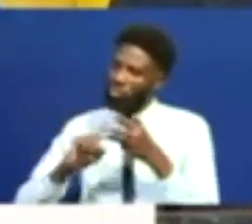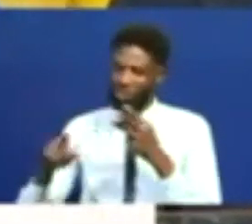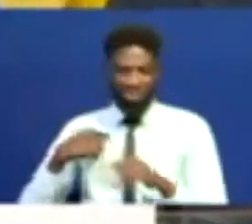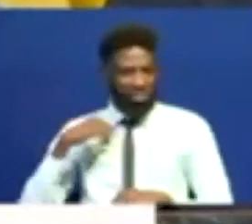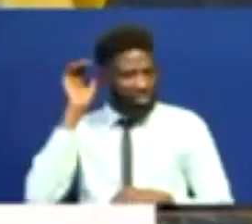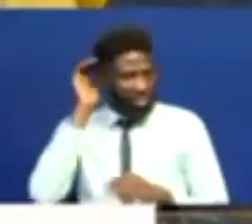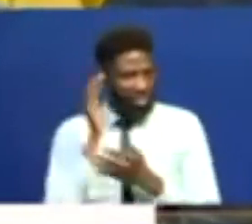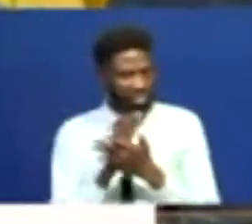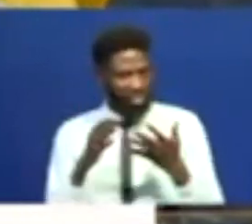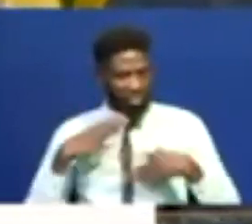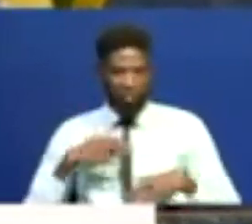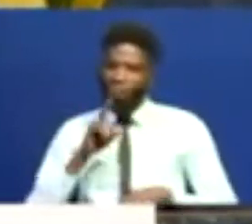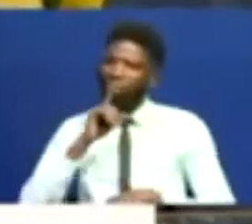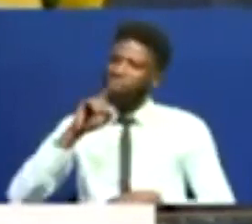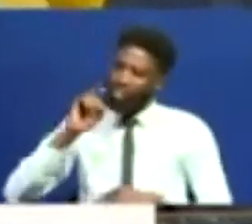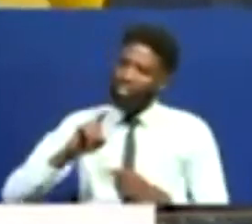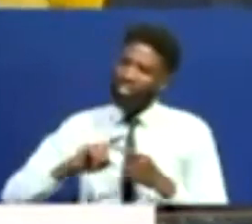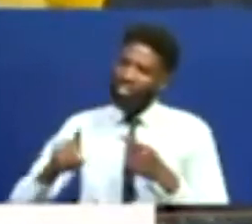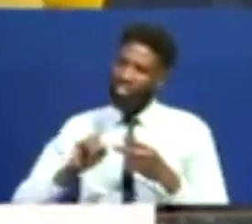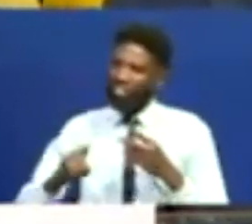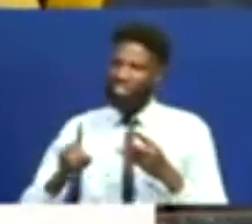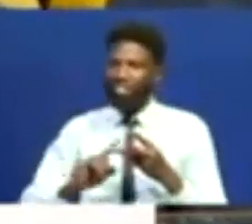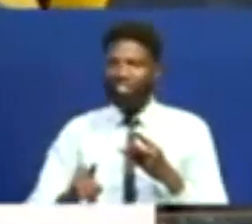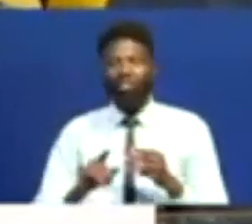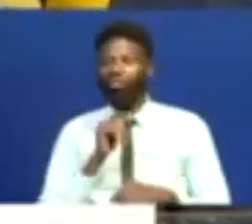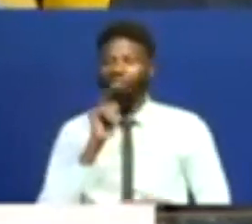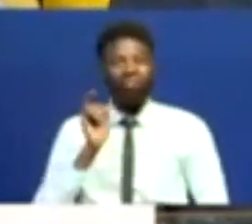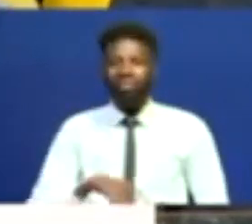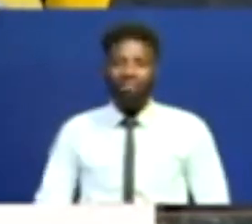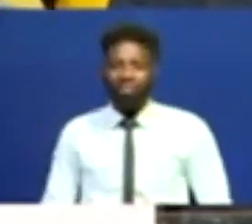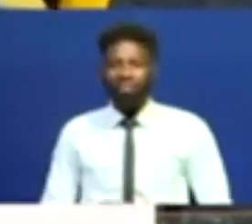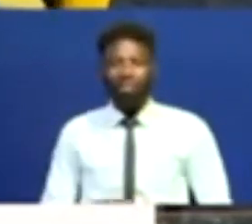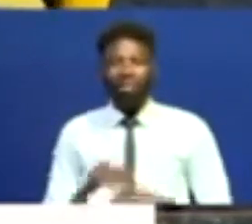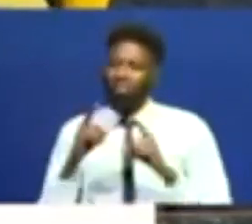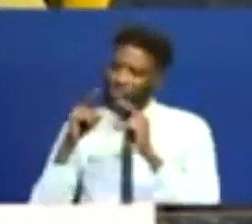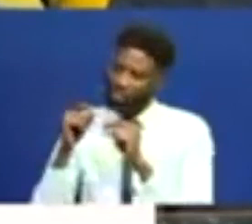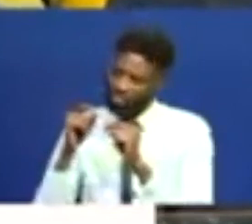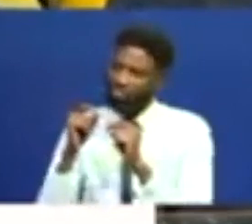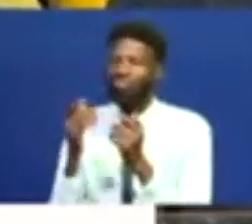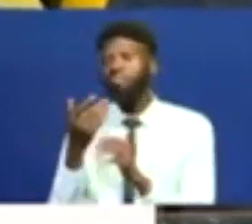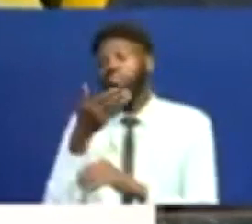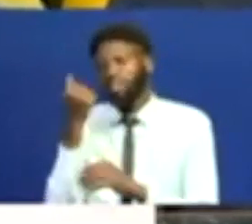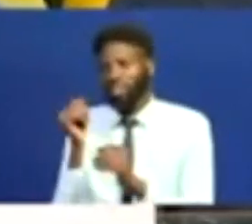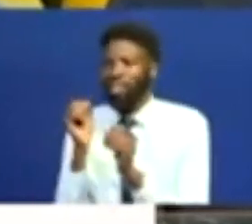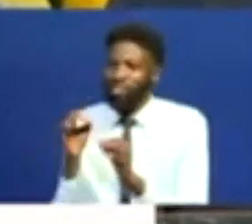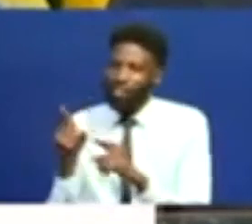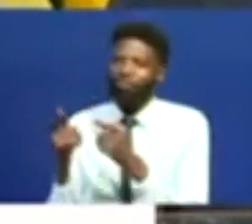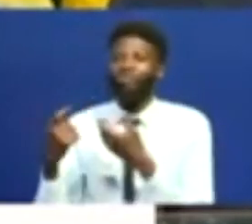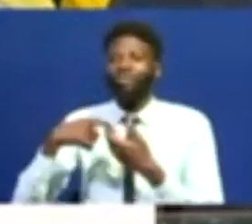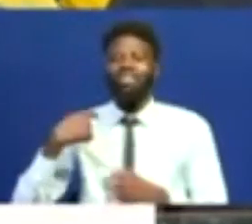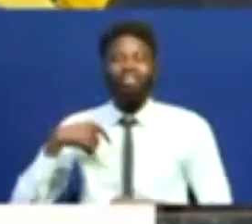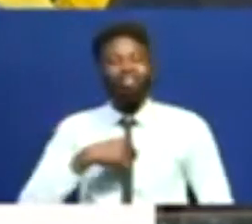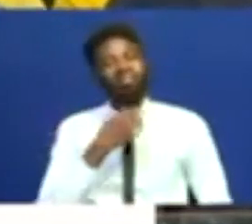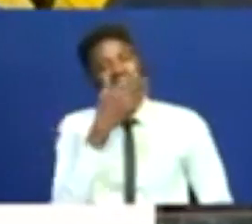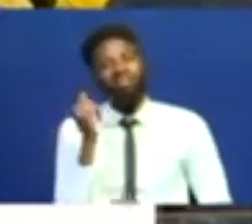lazima hapana. Lazima hapana. Unasema tu ni vizuri. Ni vizuri kama wangeungana na sisi, si